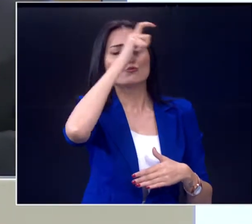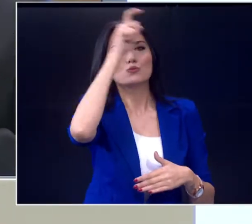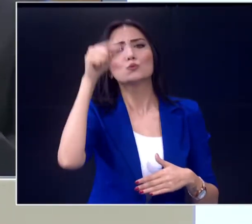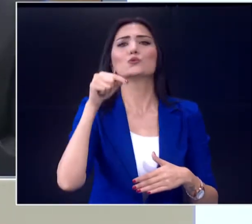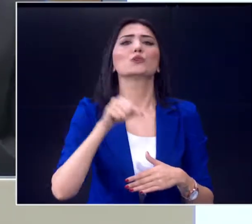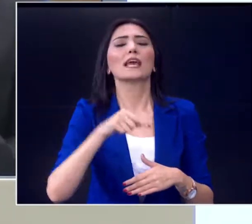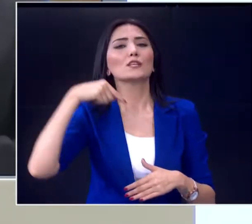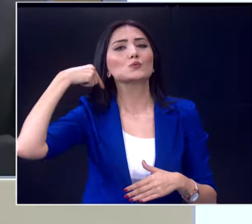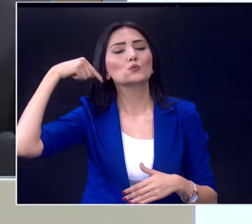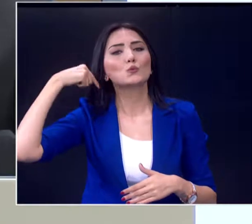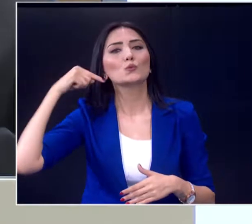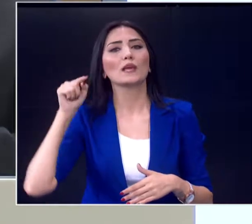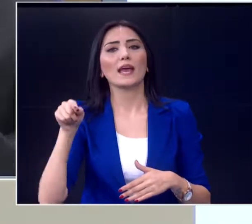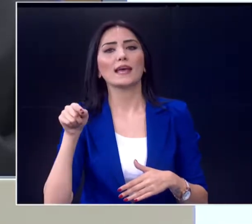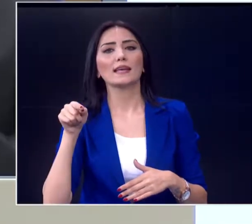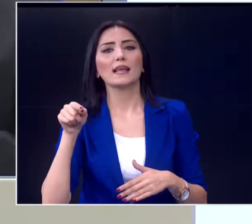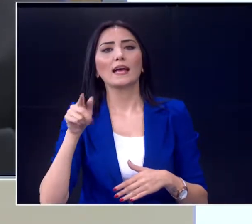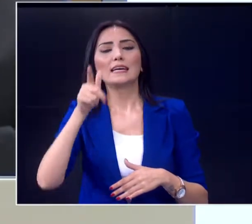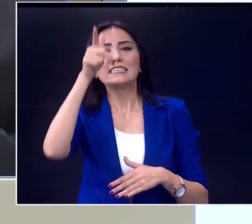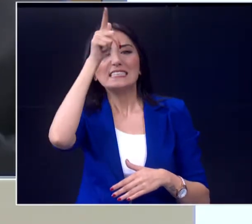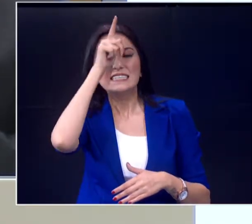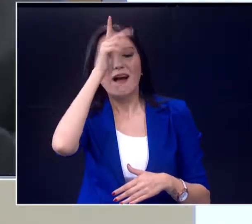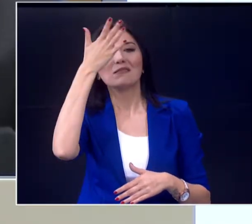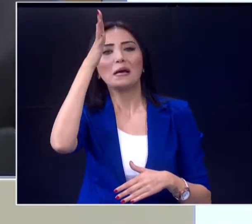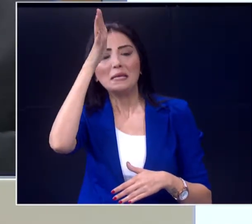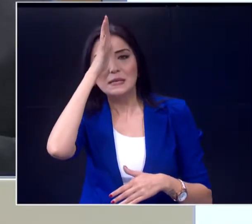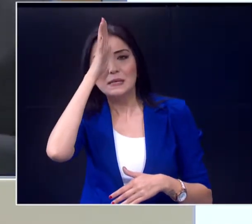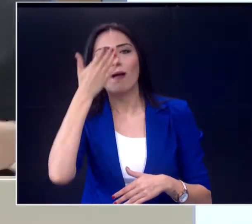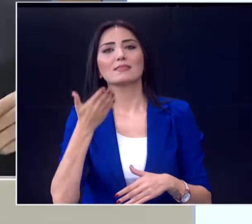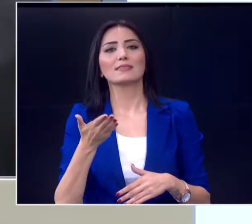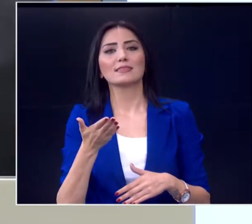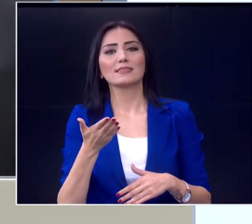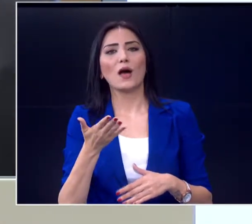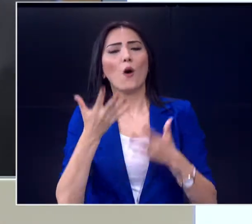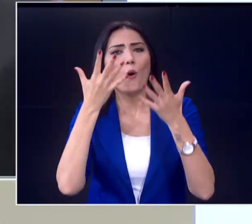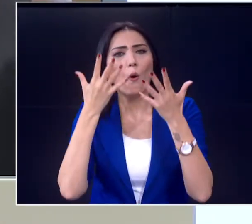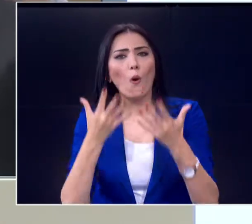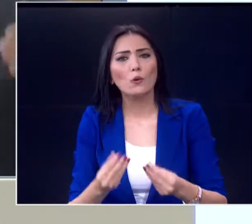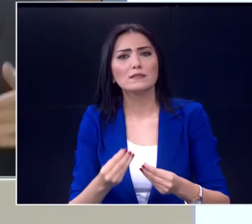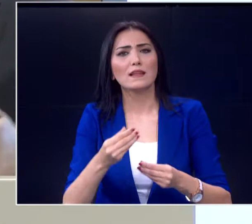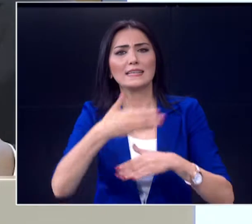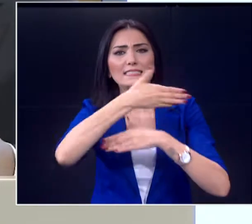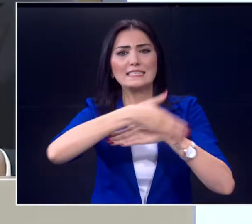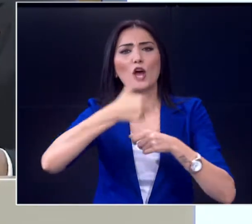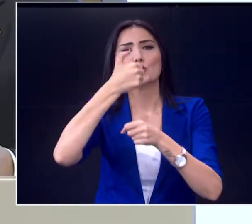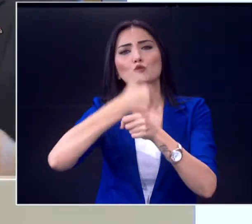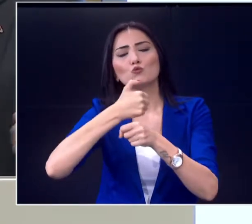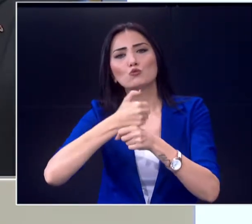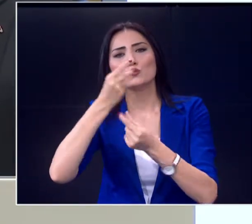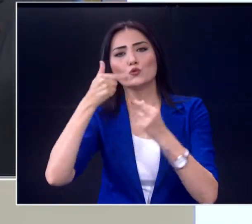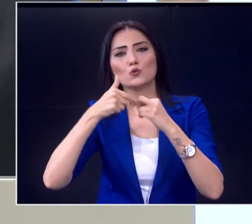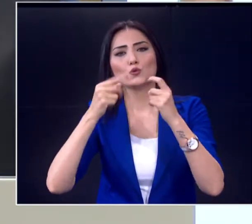Türkiye'nin Suriye ile, Irak'la, İran'la olan sınırları Gürcistan,